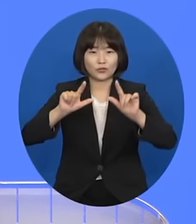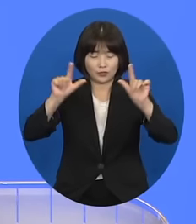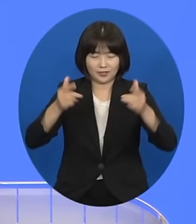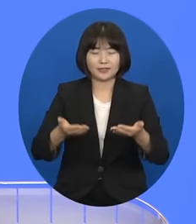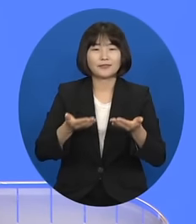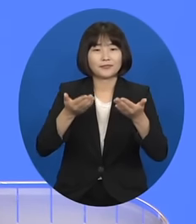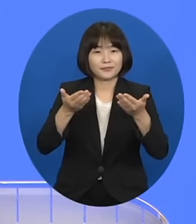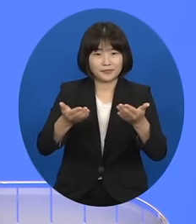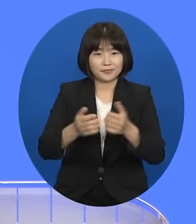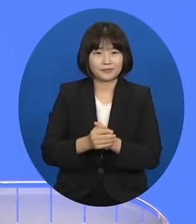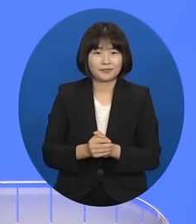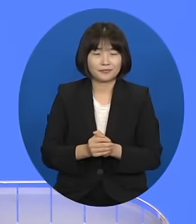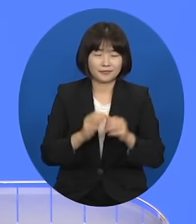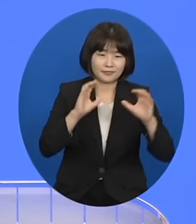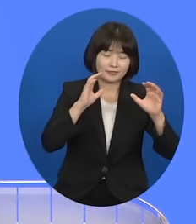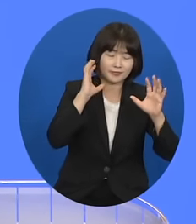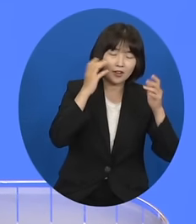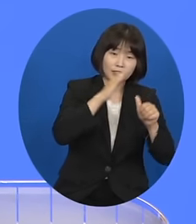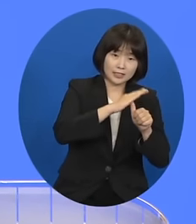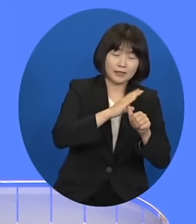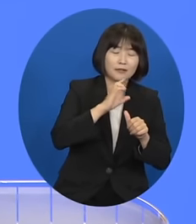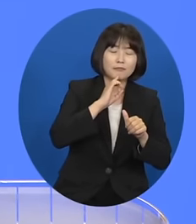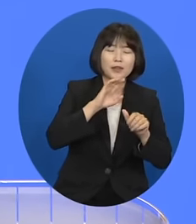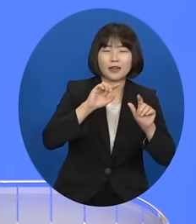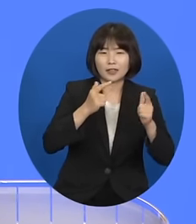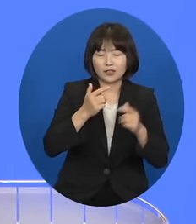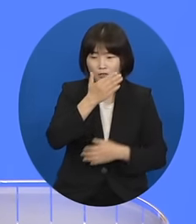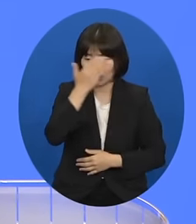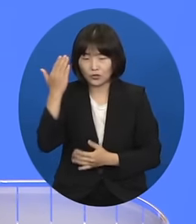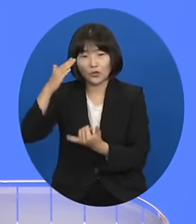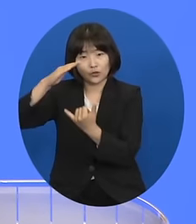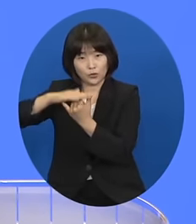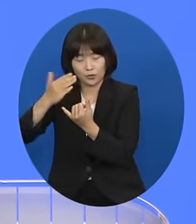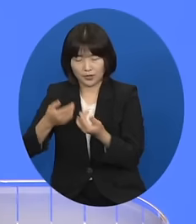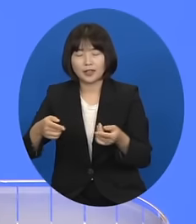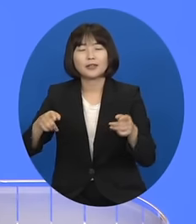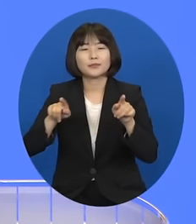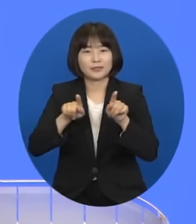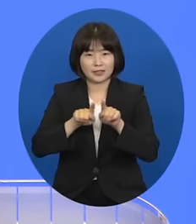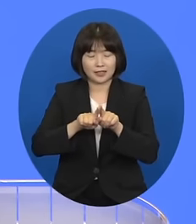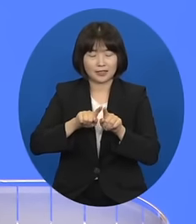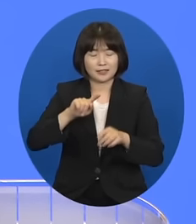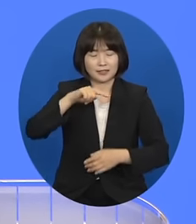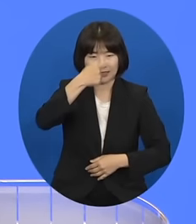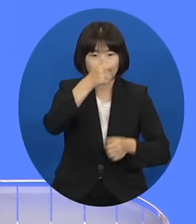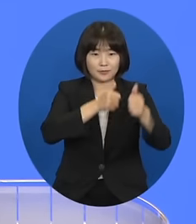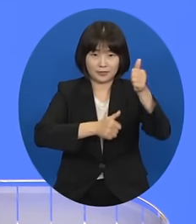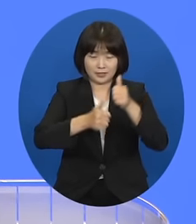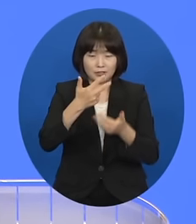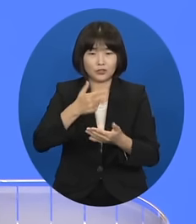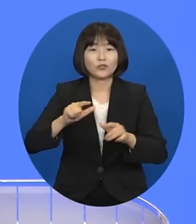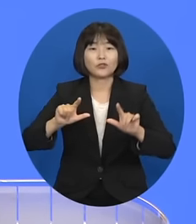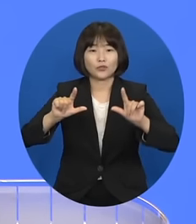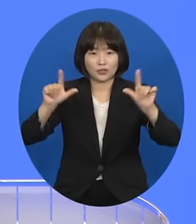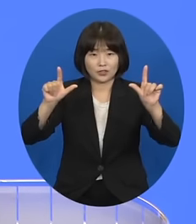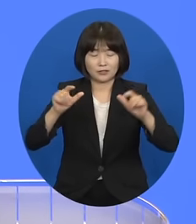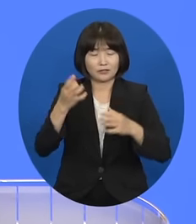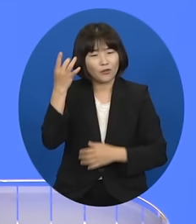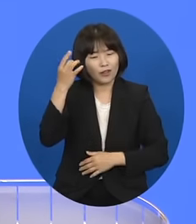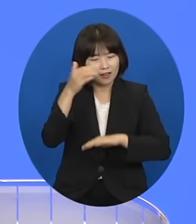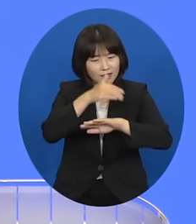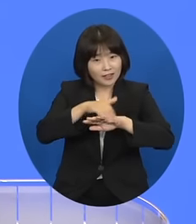드립니다. 어린이만이 아니고 우리 청소년들이 함께하는 우리 다음 세대 주일. 본래